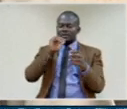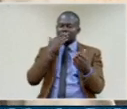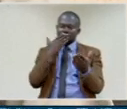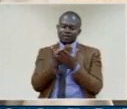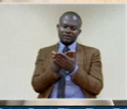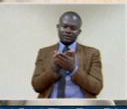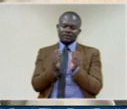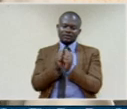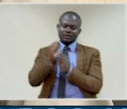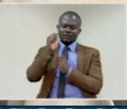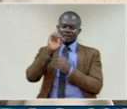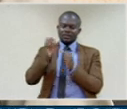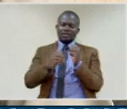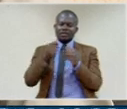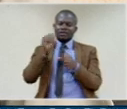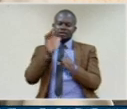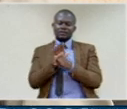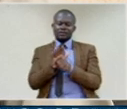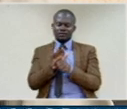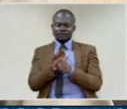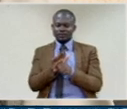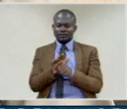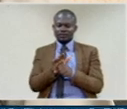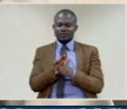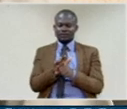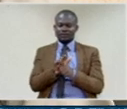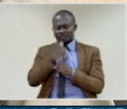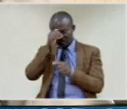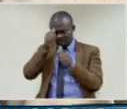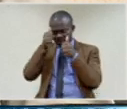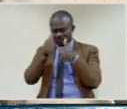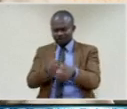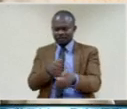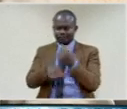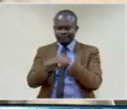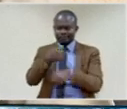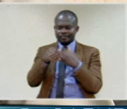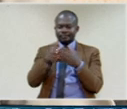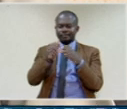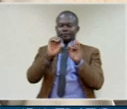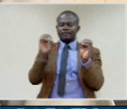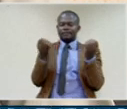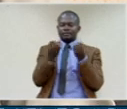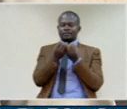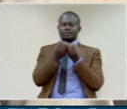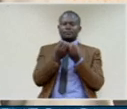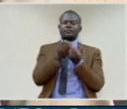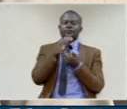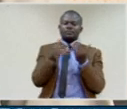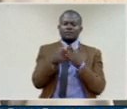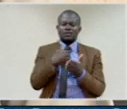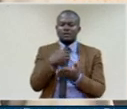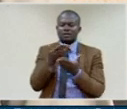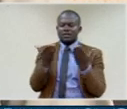bwiza. 15% ni amafaranga menshi kukurikije ibikorwa by'uwo muryango